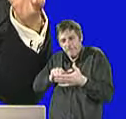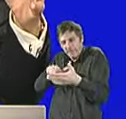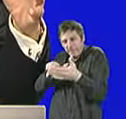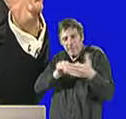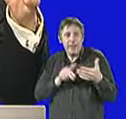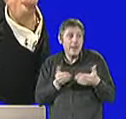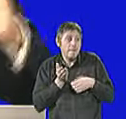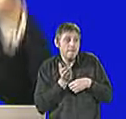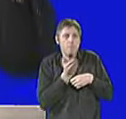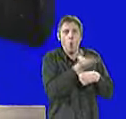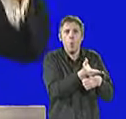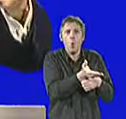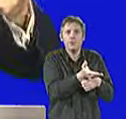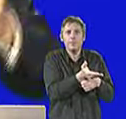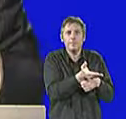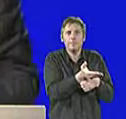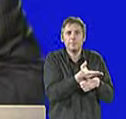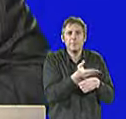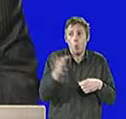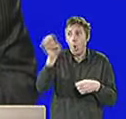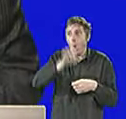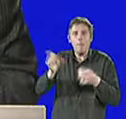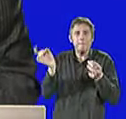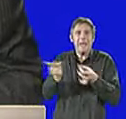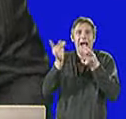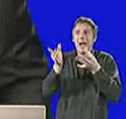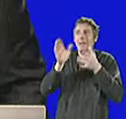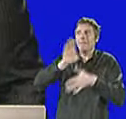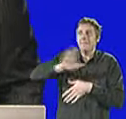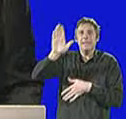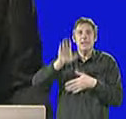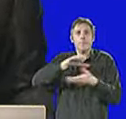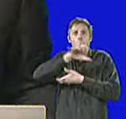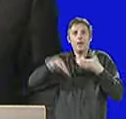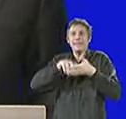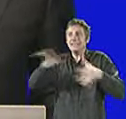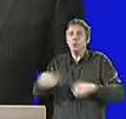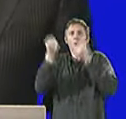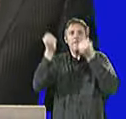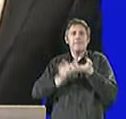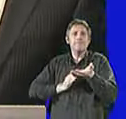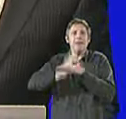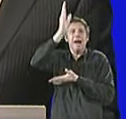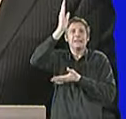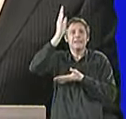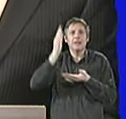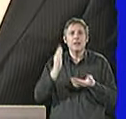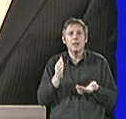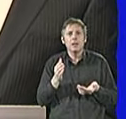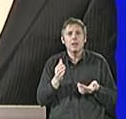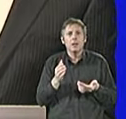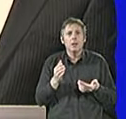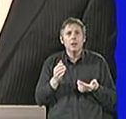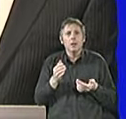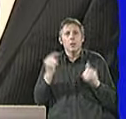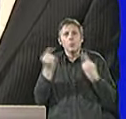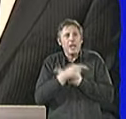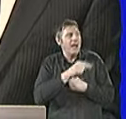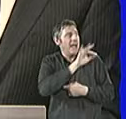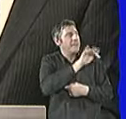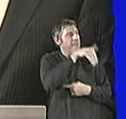qu'est l'Europe puisse survivre à la crise, pour que nous ne soyons pas obligés de tendre la main au